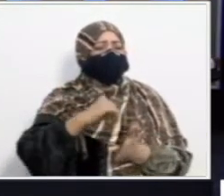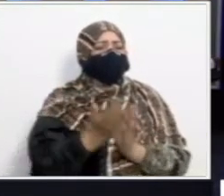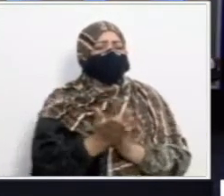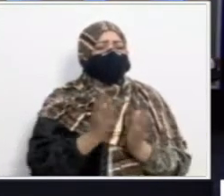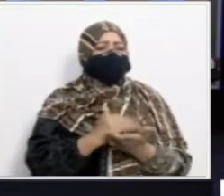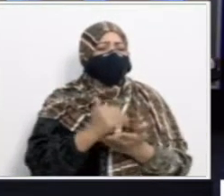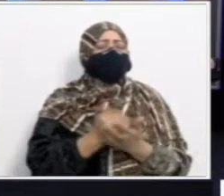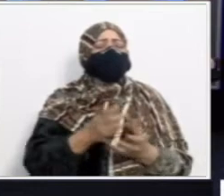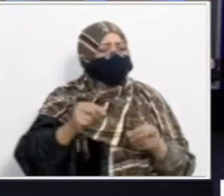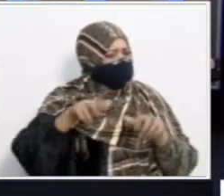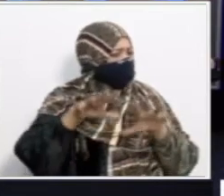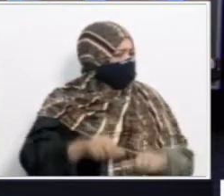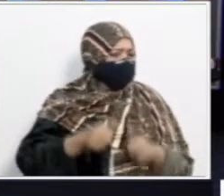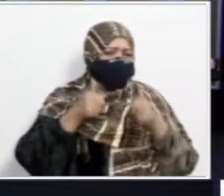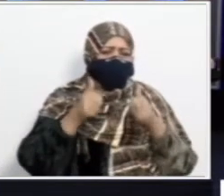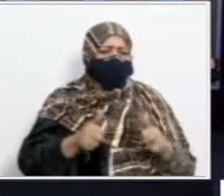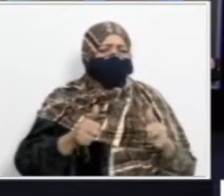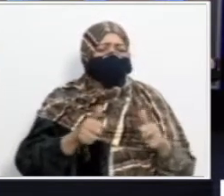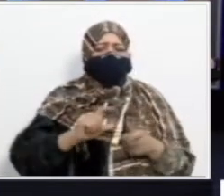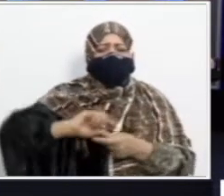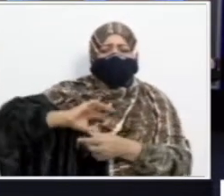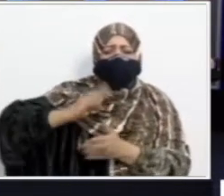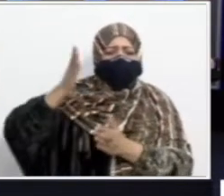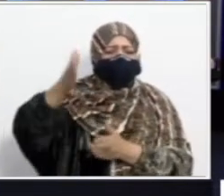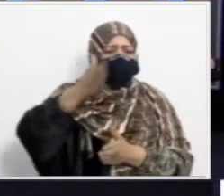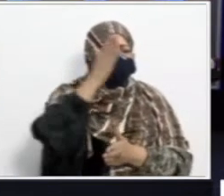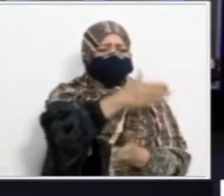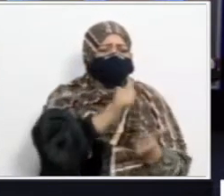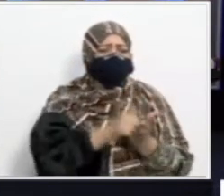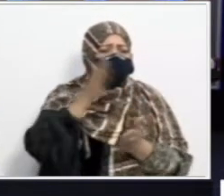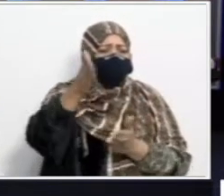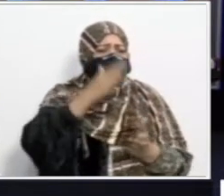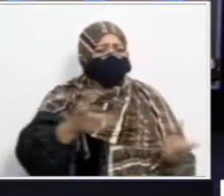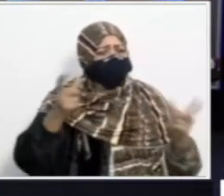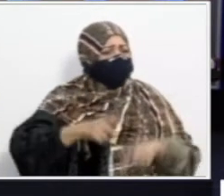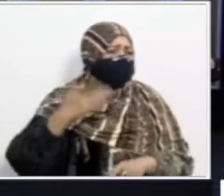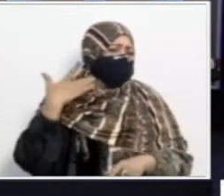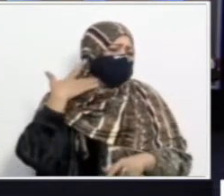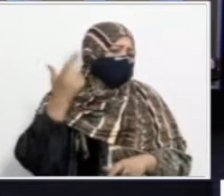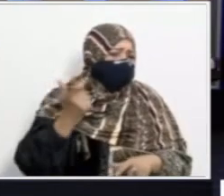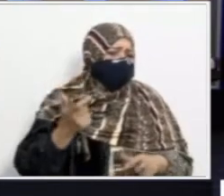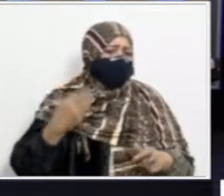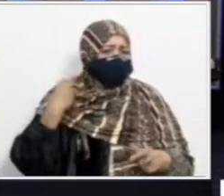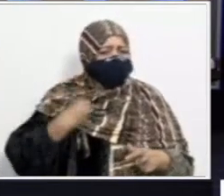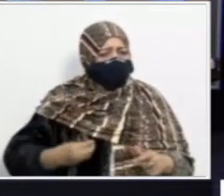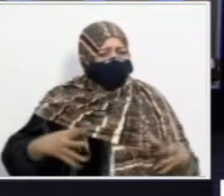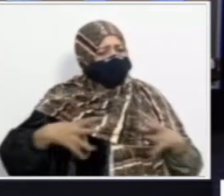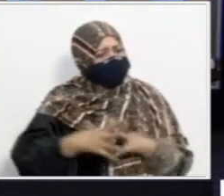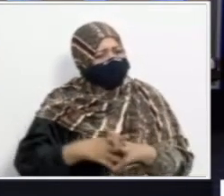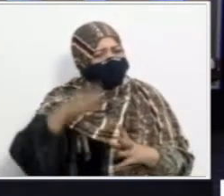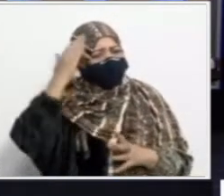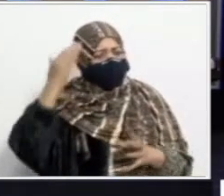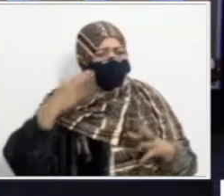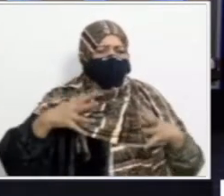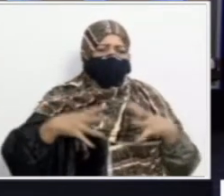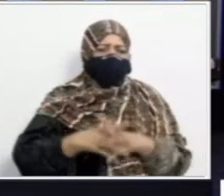التواصل والزيارات يا شيخ وحتى في العيد يعني مثلا نعدوا احنا البنات ولا اخويا الثاني بمد يده يصد علينا ما فيش معناه